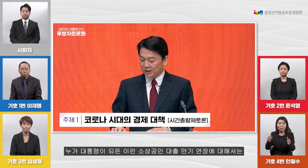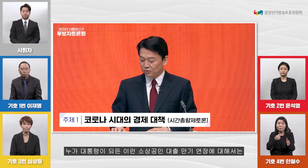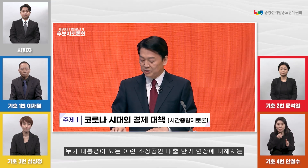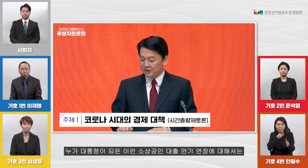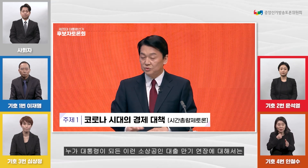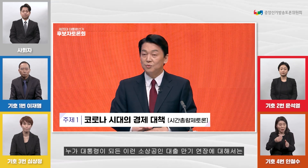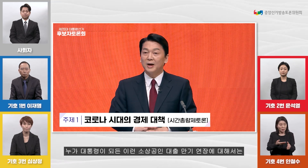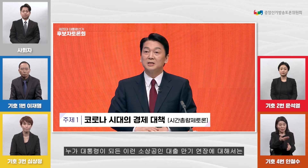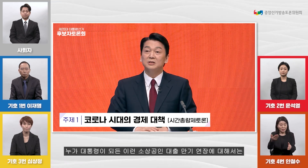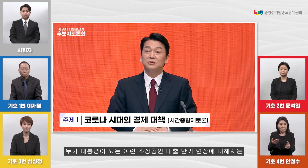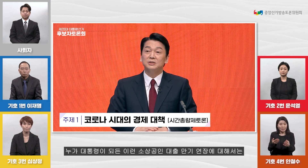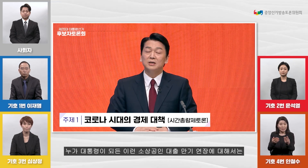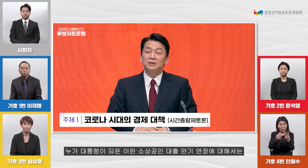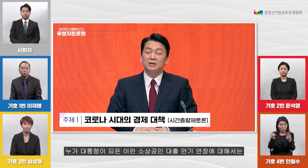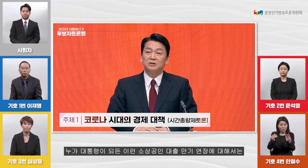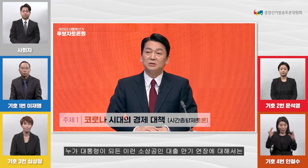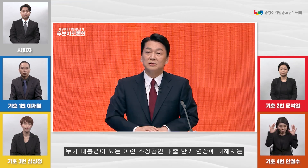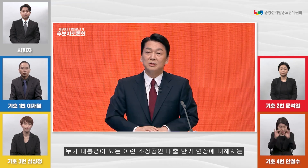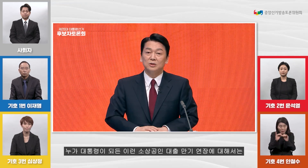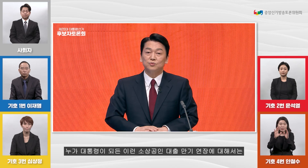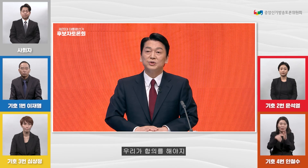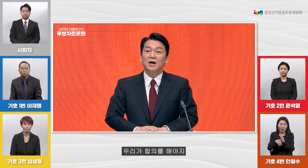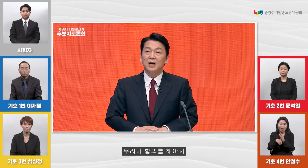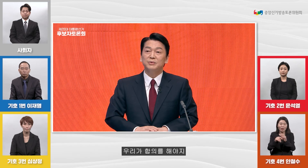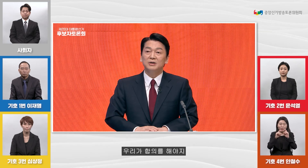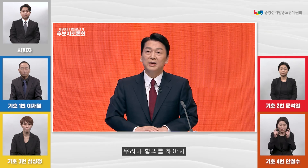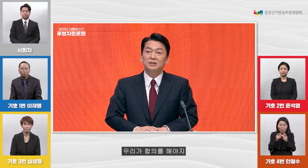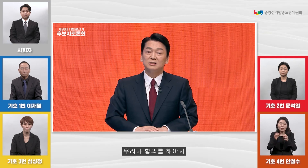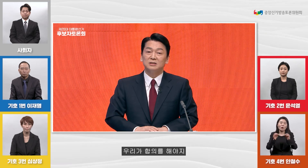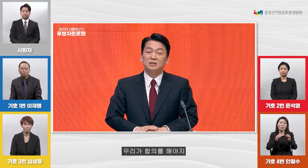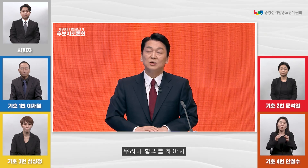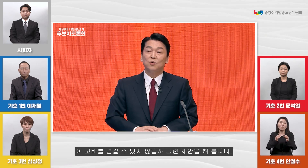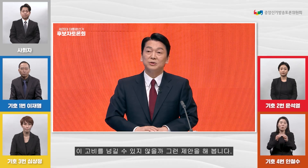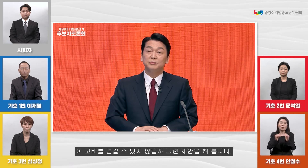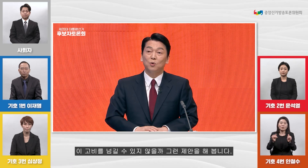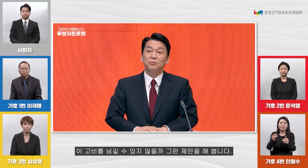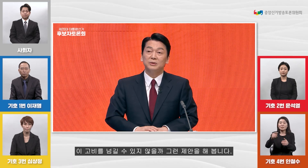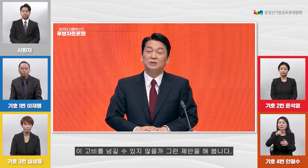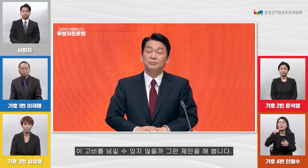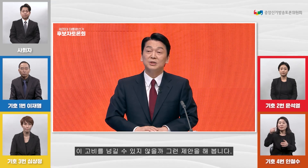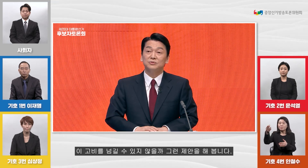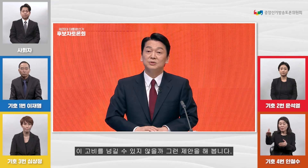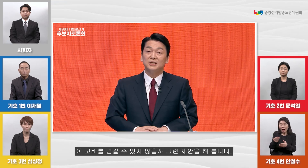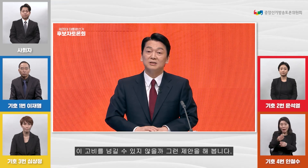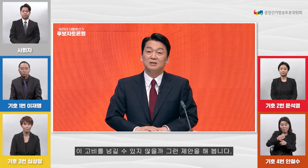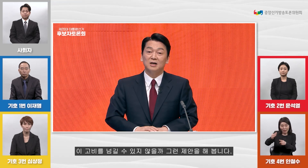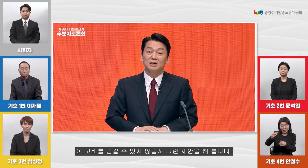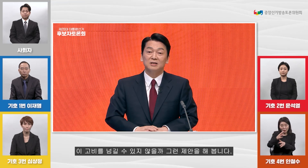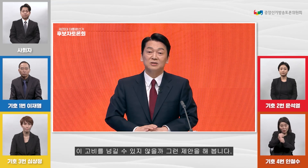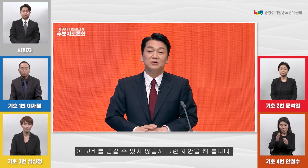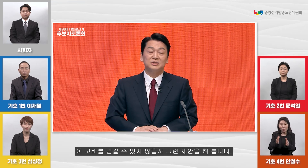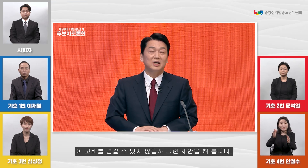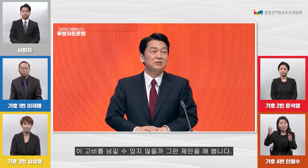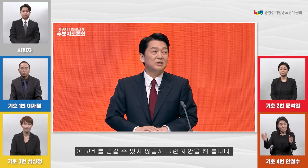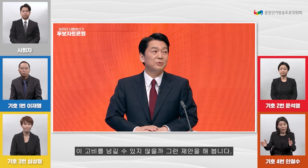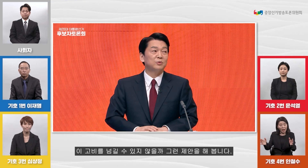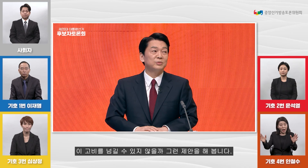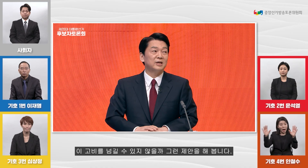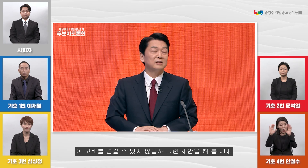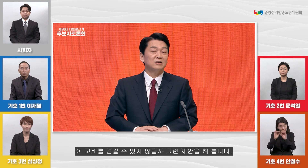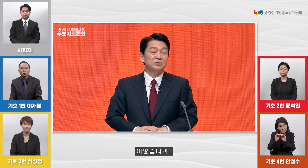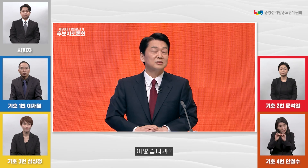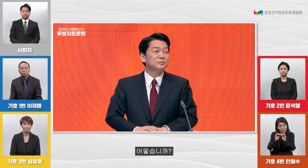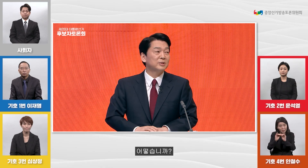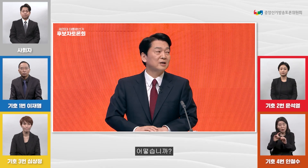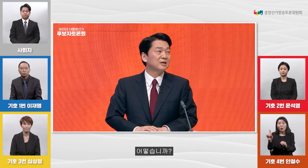이런 소상공인 대출 만기 연장에 대해서는 우리가 합의를 해야지 이 고비를 넘길 수 있지 않을까, 그런 제안을